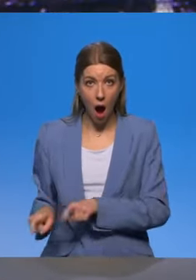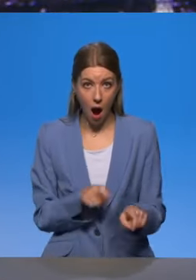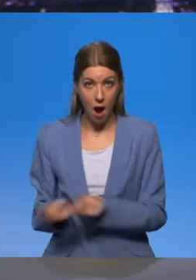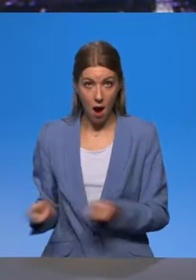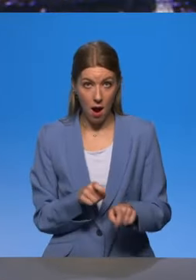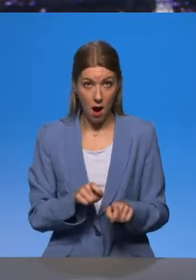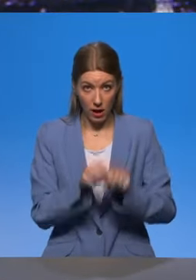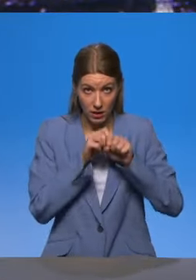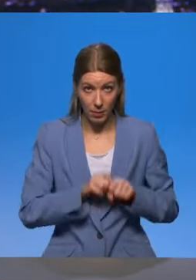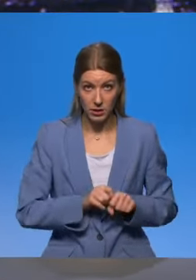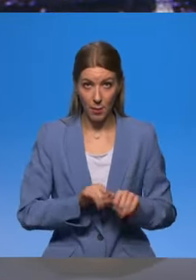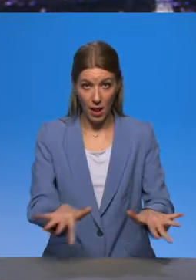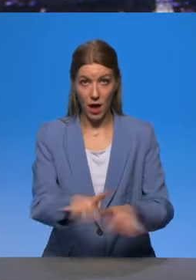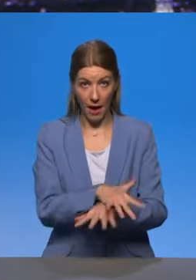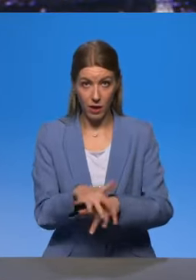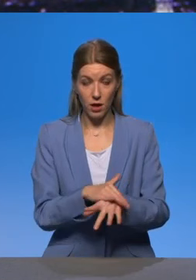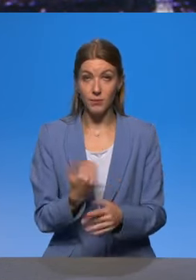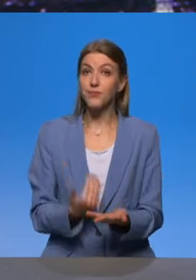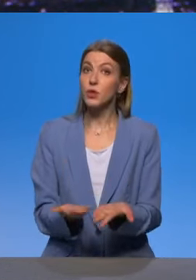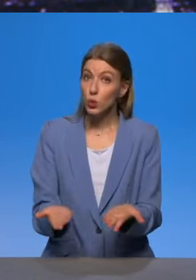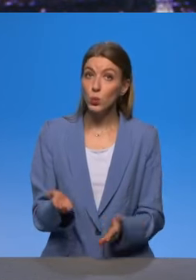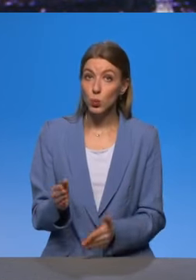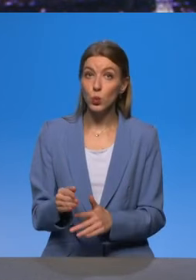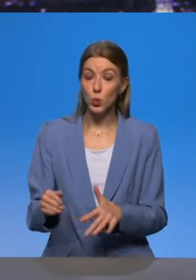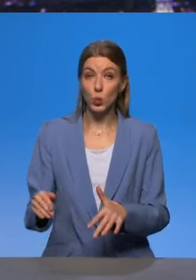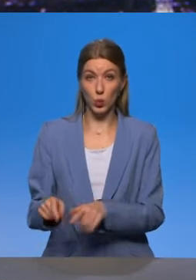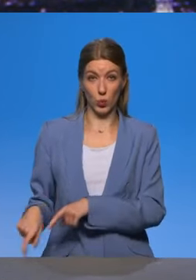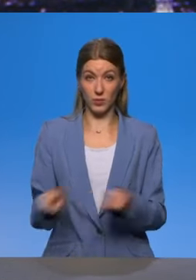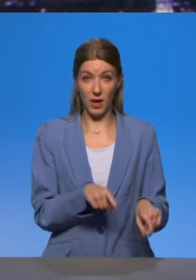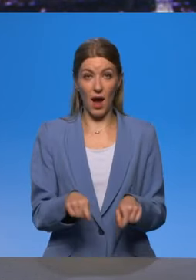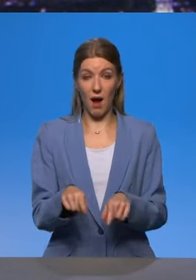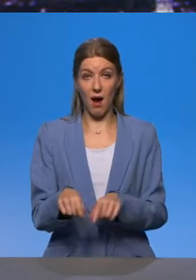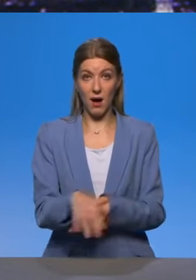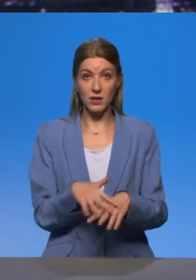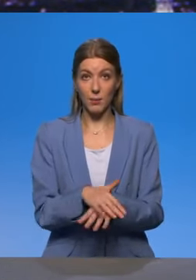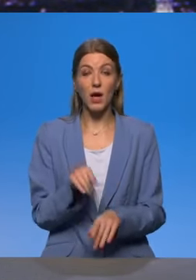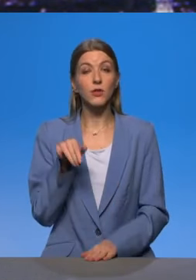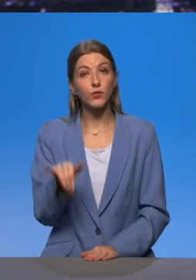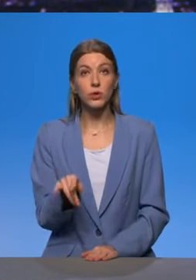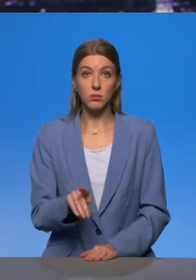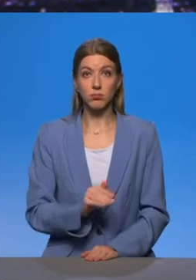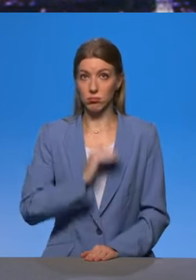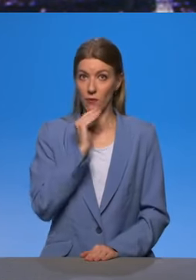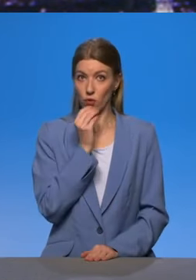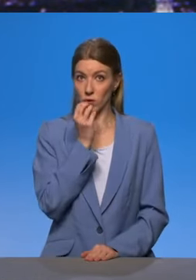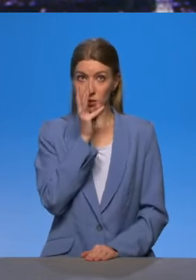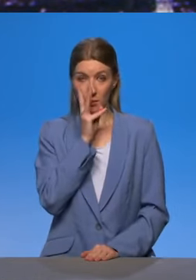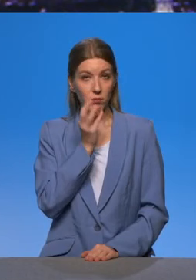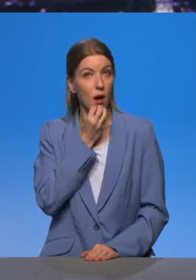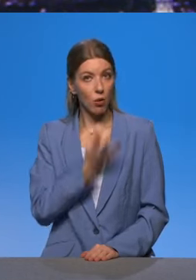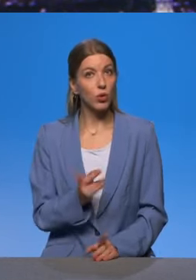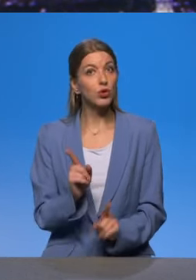хочу сказать. Да, ну, кстати, у гастарбайтеров, Игорь, знаете, но это уже немножко в другую сторону, у гастарбайтеров иногда довольно хорошая зарплата, но почему-то